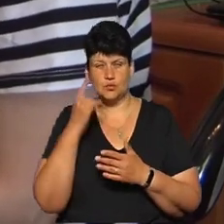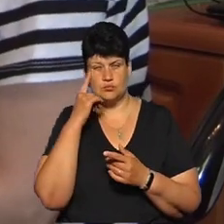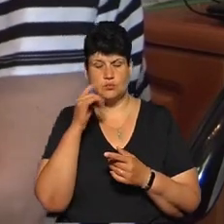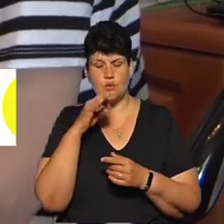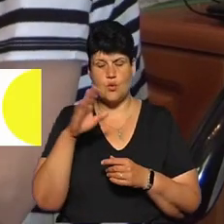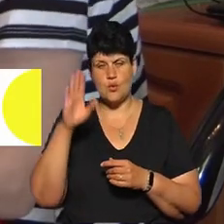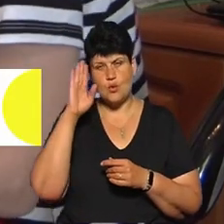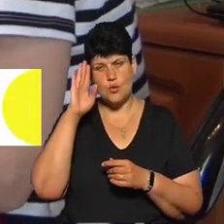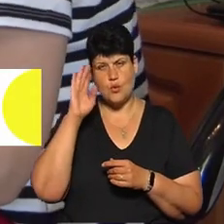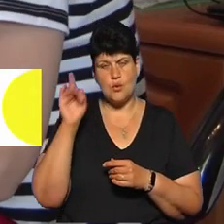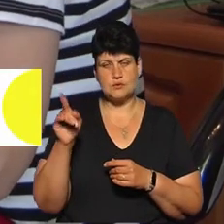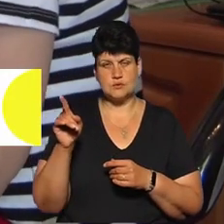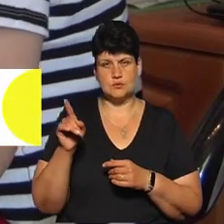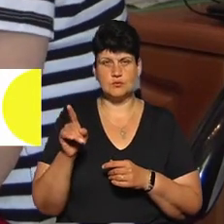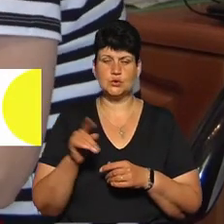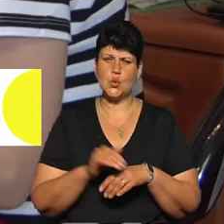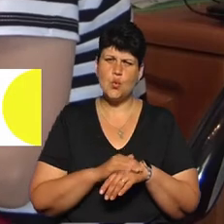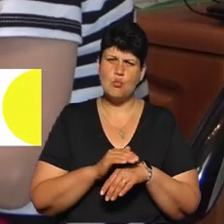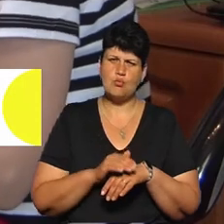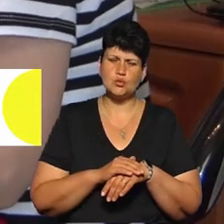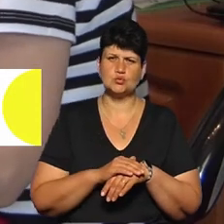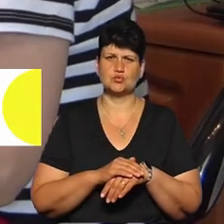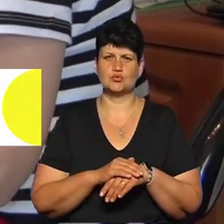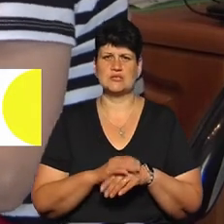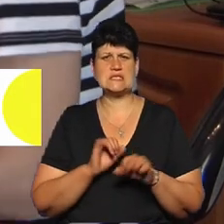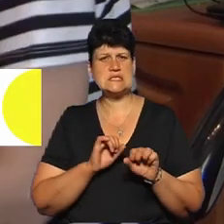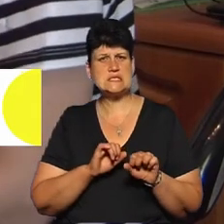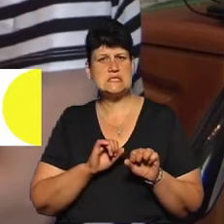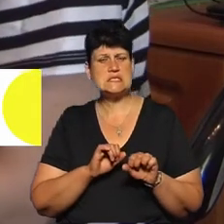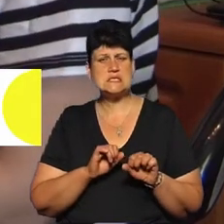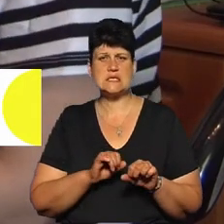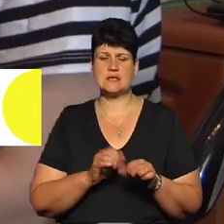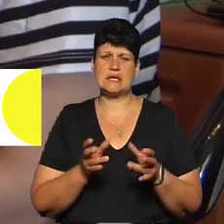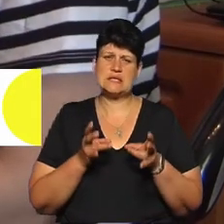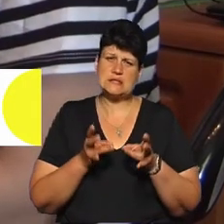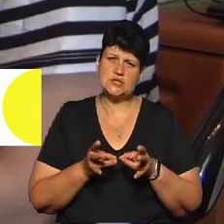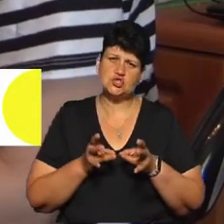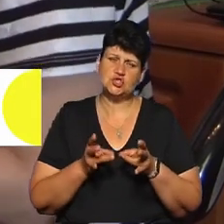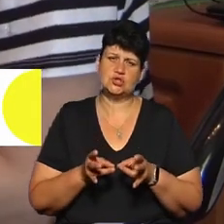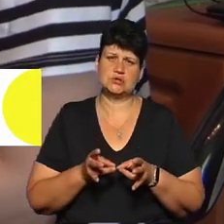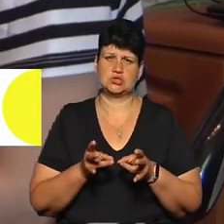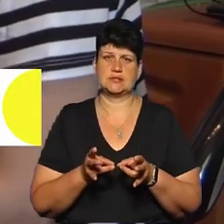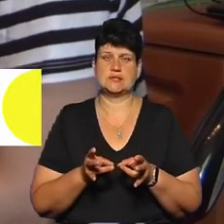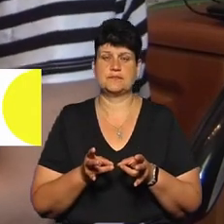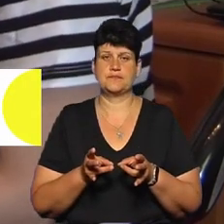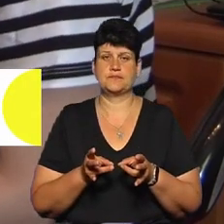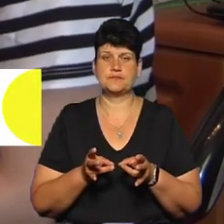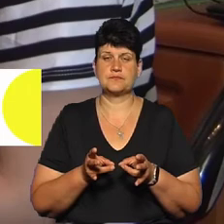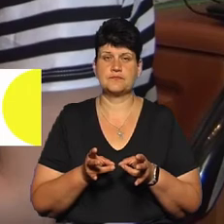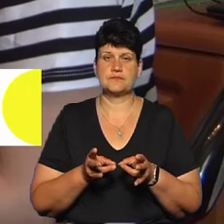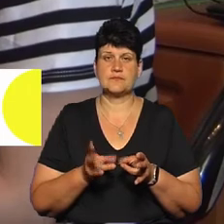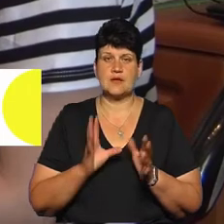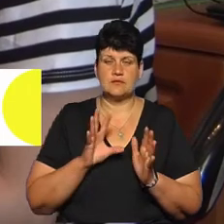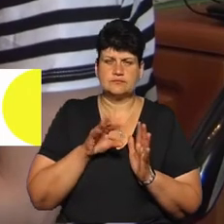ту доброту, який ти захист і якусь ніжність, котру ти